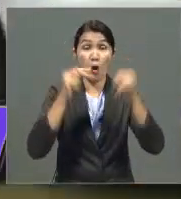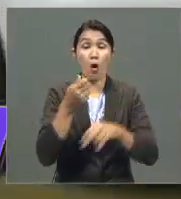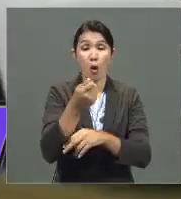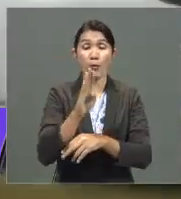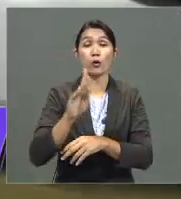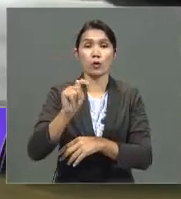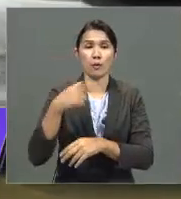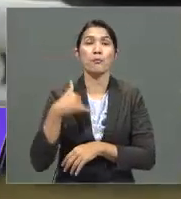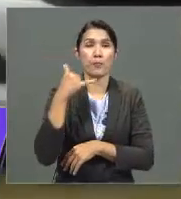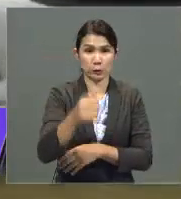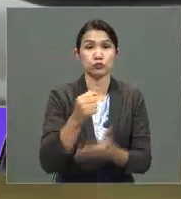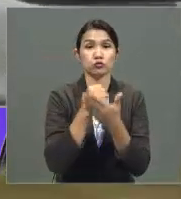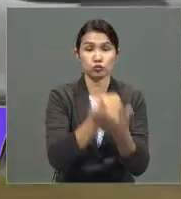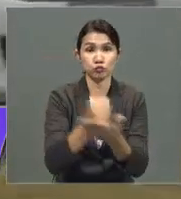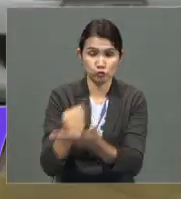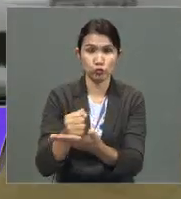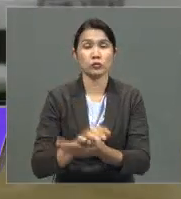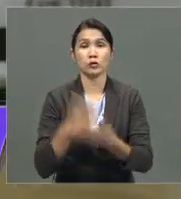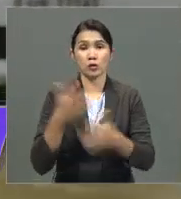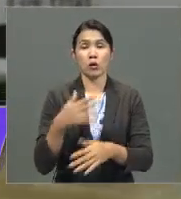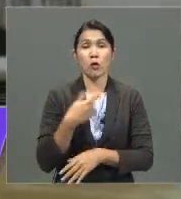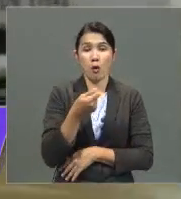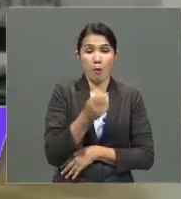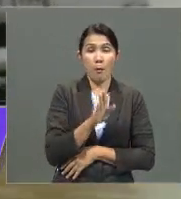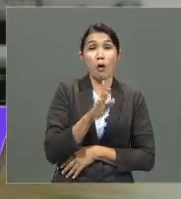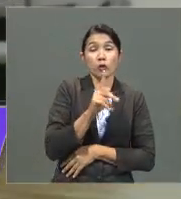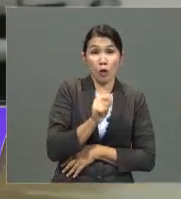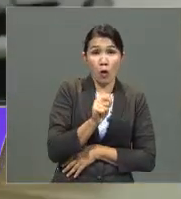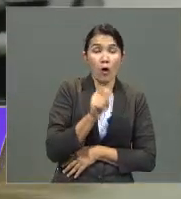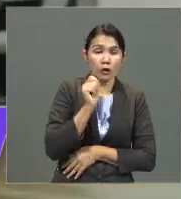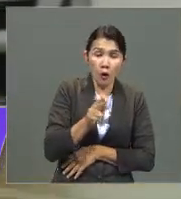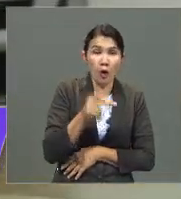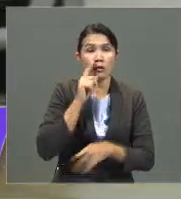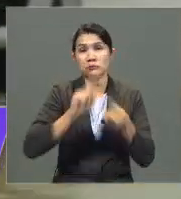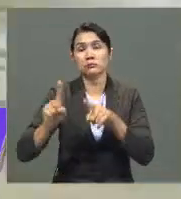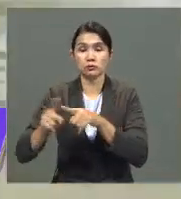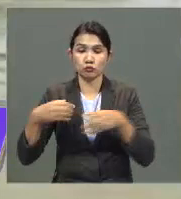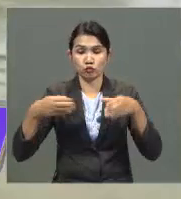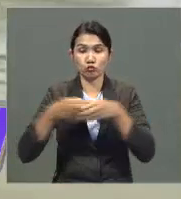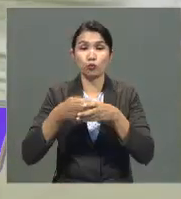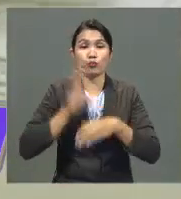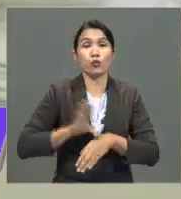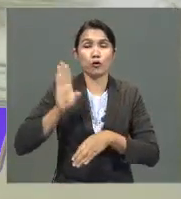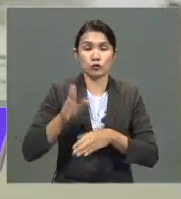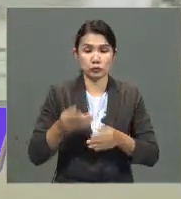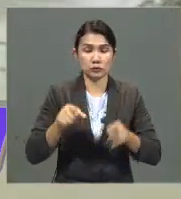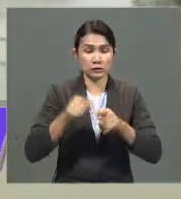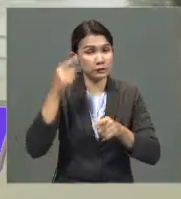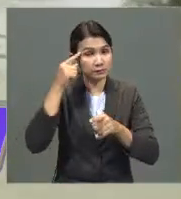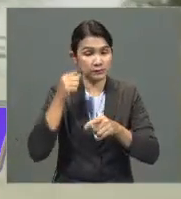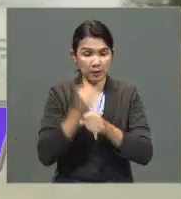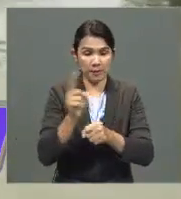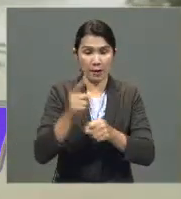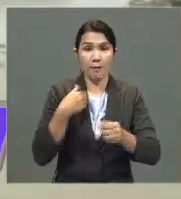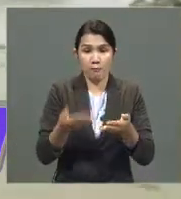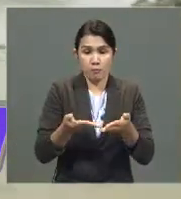ได้ลงพื้นที่ให้การช่วยเหลือพร้อมกับทางด้านองค์การบริหารส่วนต่างๆอบตต่างๆและหน่วยกู้ภัยนะครับนำเรือท้องแบนนำ